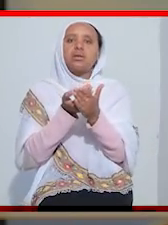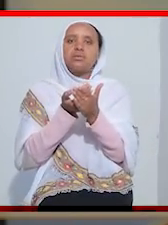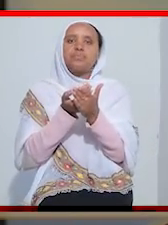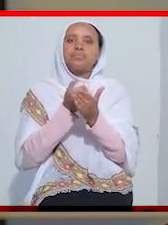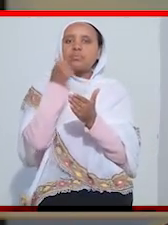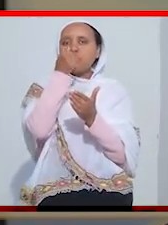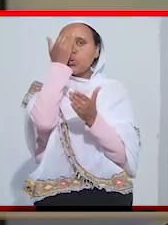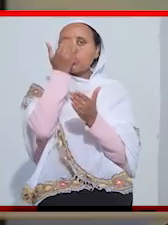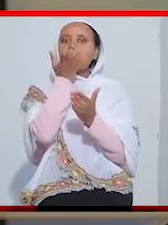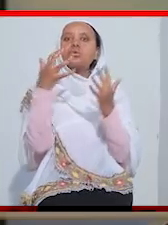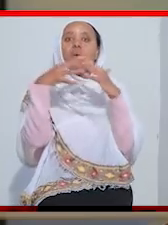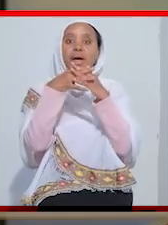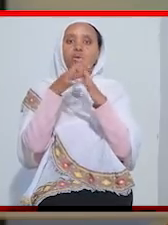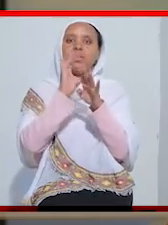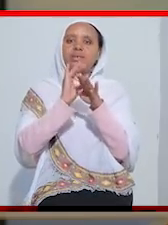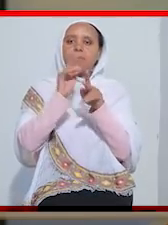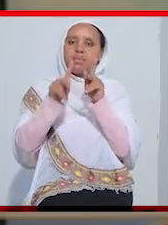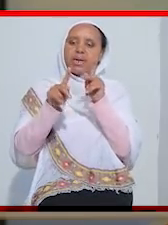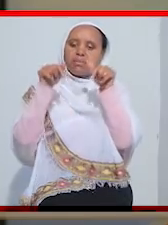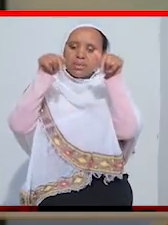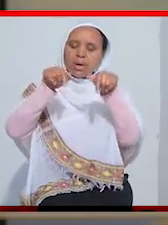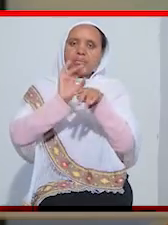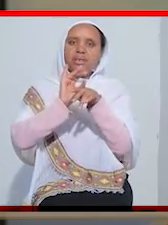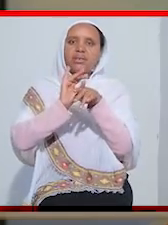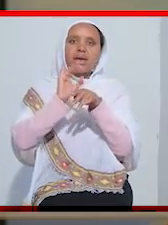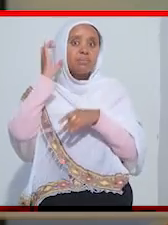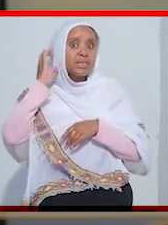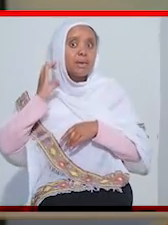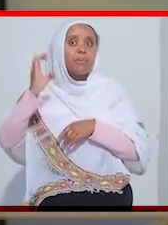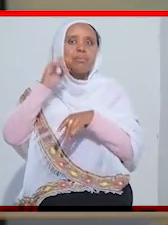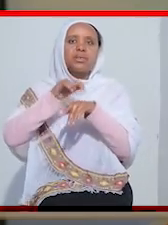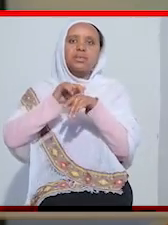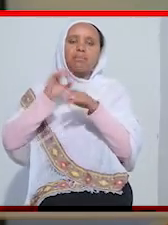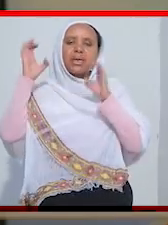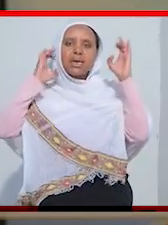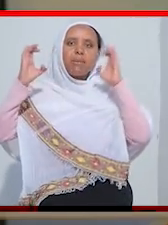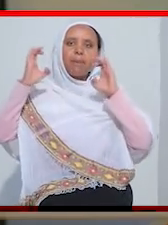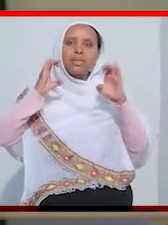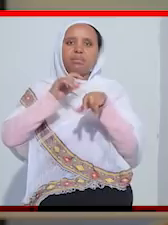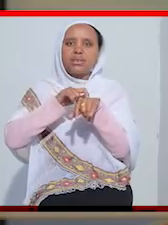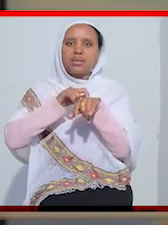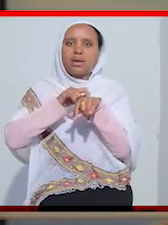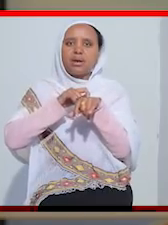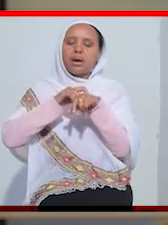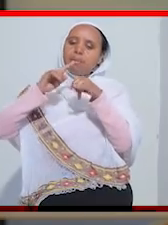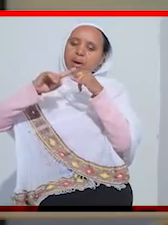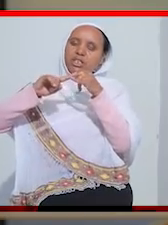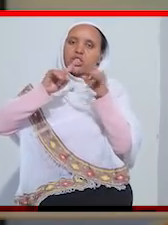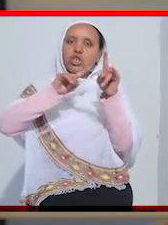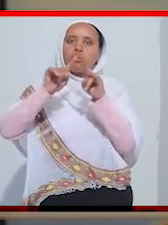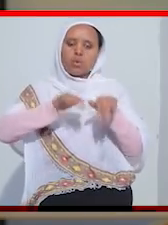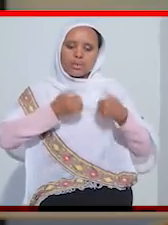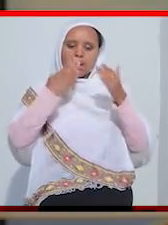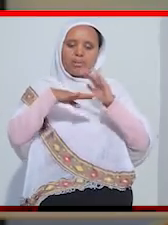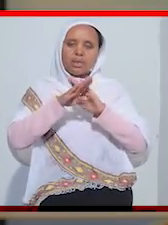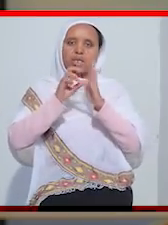ሞቱት ጸሎት ታደርሳለች። የኢትዮጵያ ኦርቶዶክስ ተዋሕዶ ቤተ ክርስቲያን ምዕመናንም ዛሬ ቤተ ክርስቲያን የምንሰማበት ጊዜ የምንደማመጥበት ጊዜ